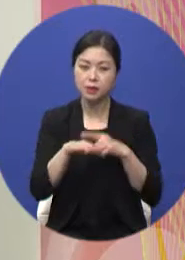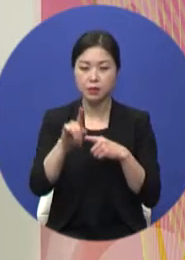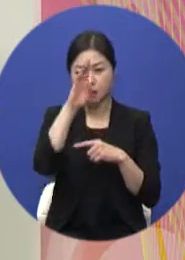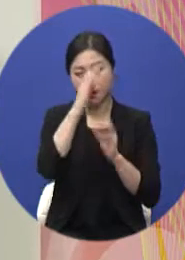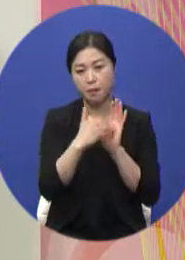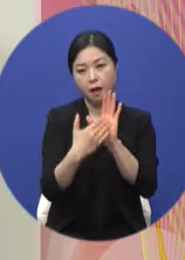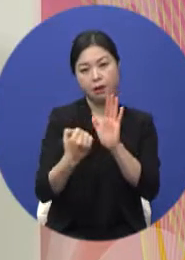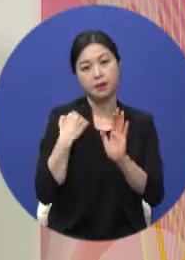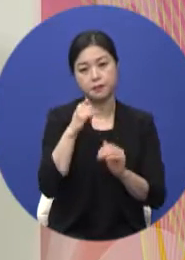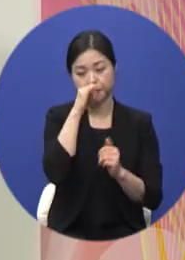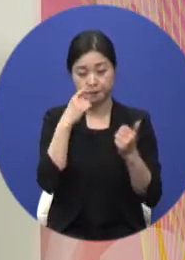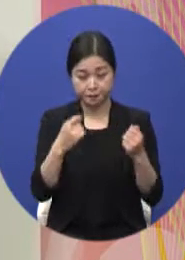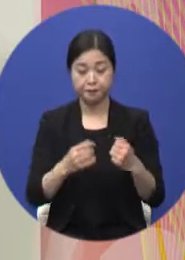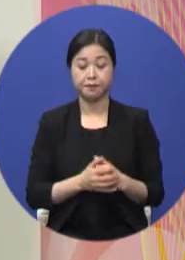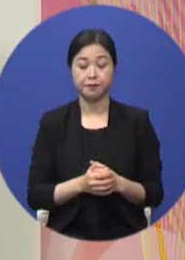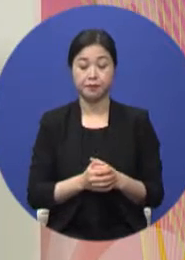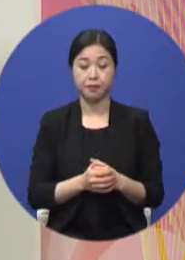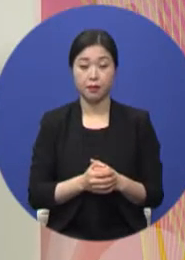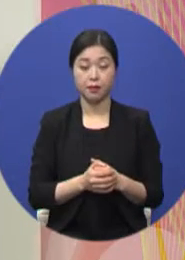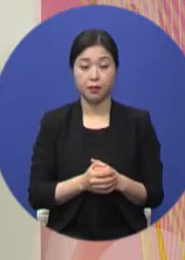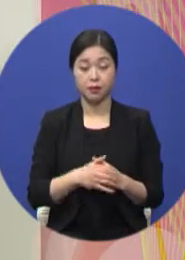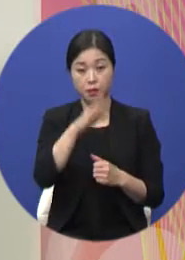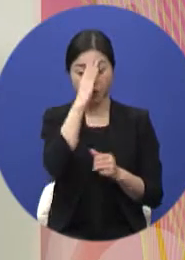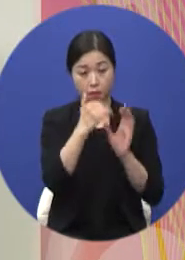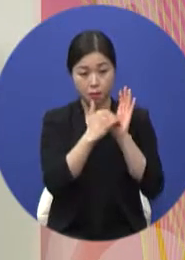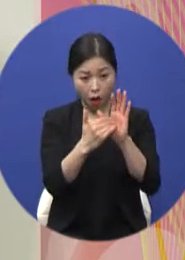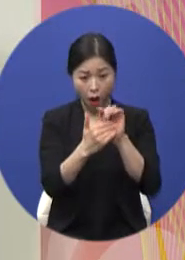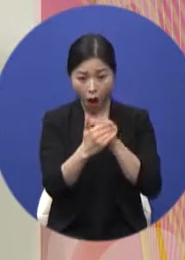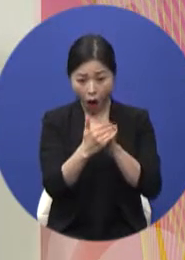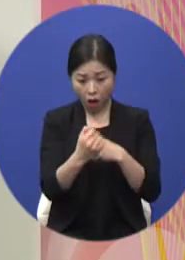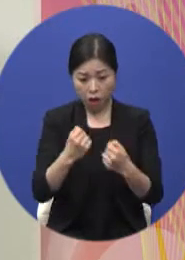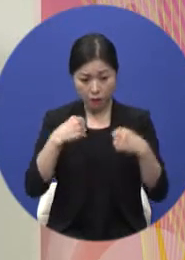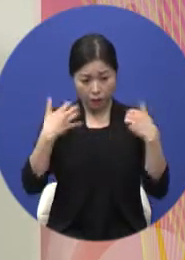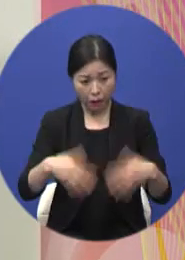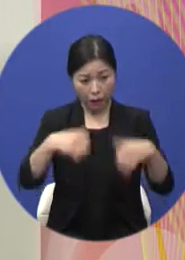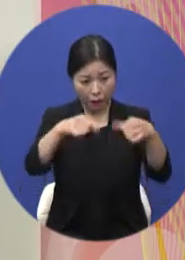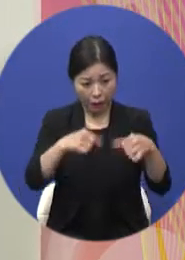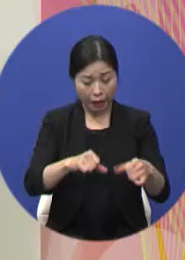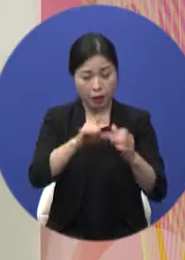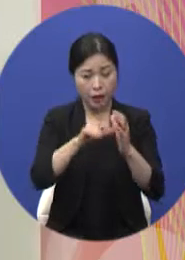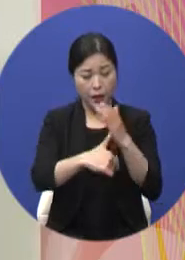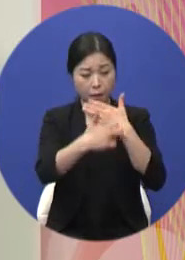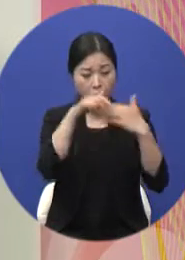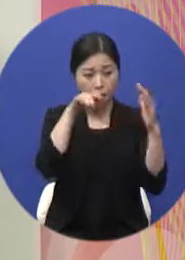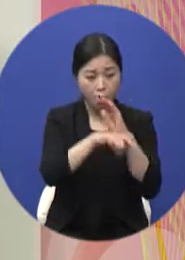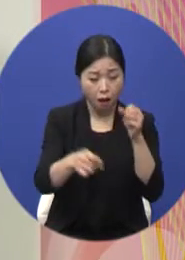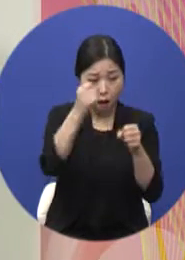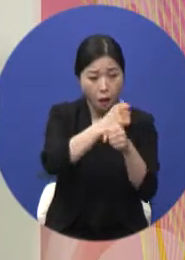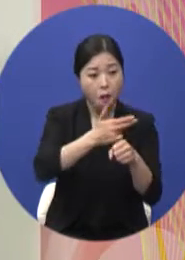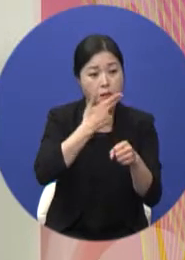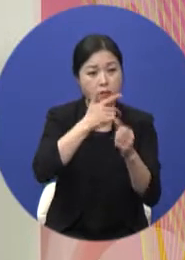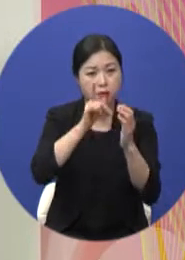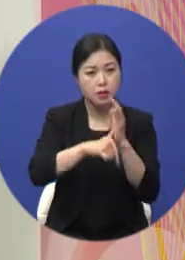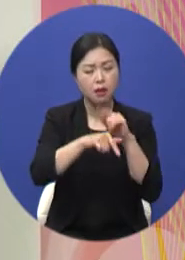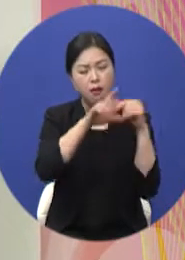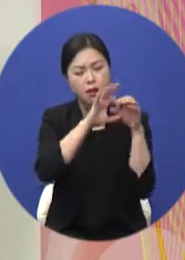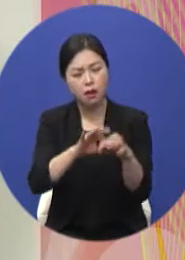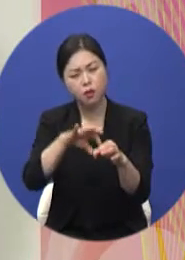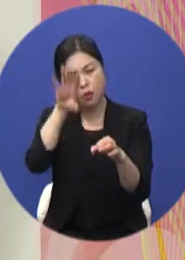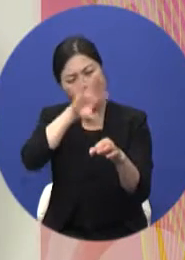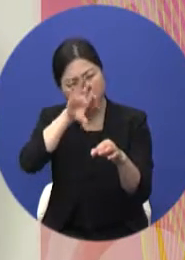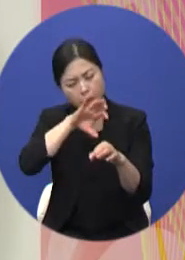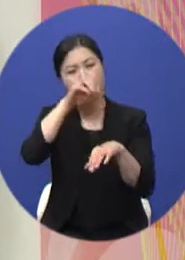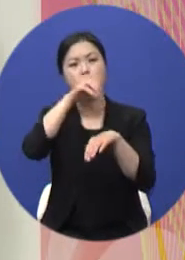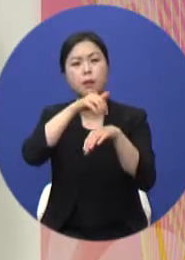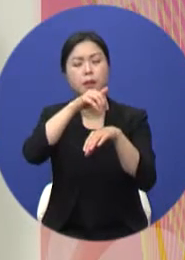하게 되는데 그러한 그 면역 시스템이 파괴가 됐을 때 바로 치료를 못했을 경우에 이렇게 만성 질염으로 번지게 되는 거죠.